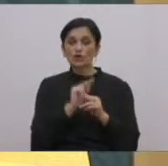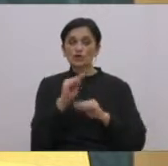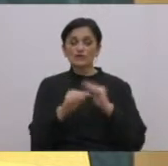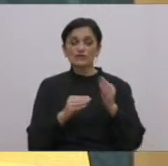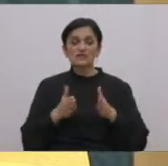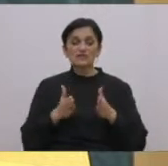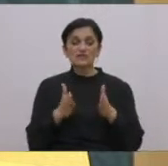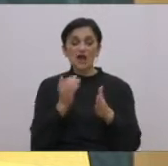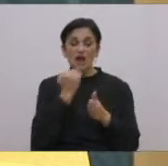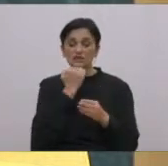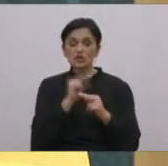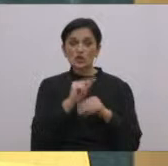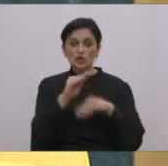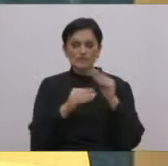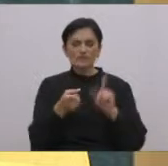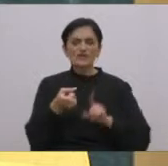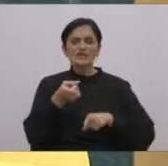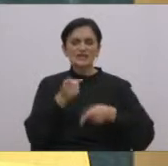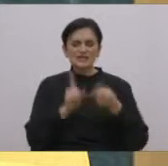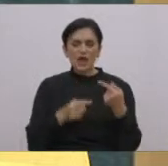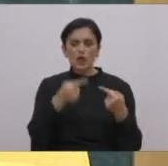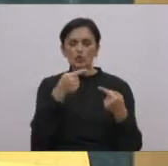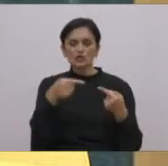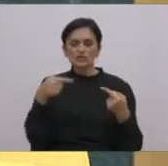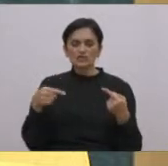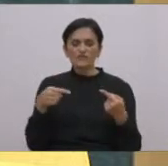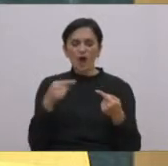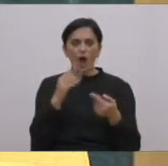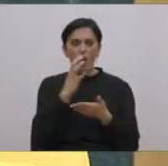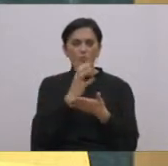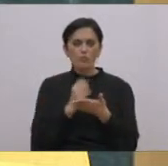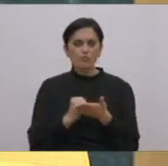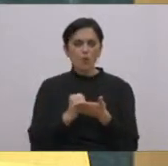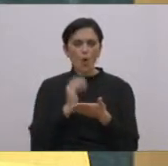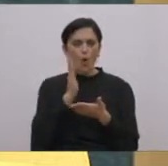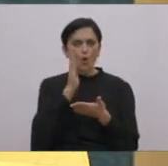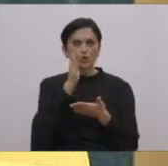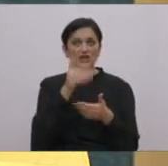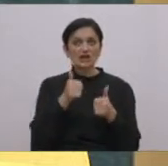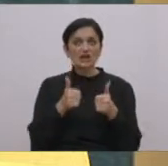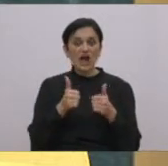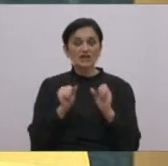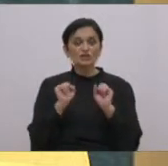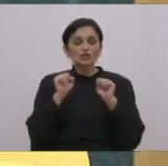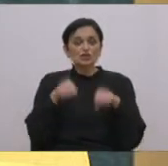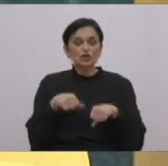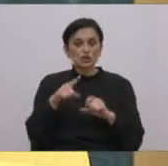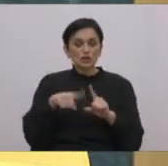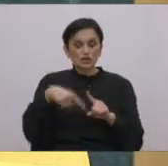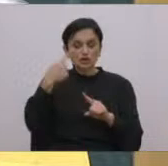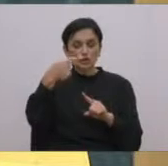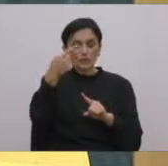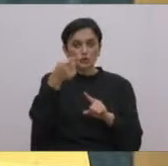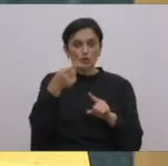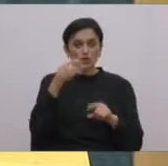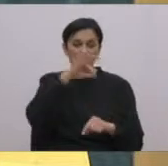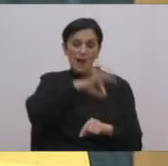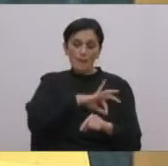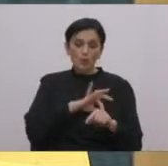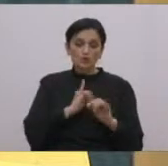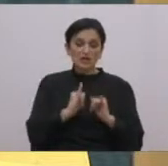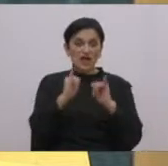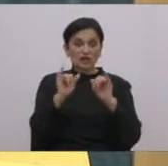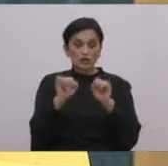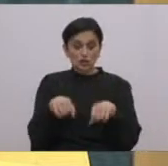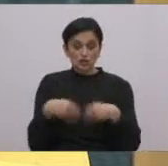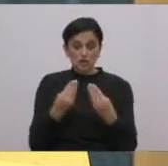ინფრასტრუქტურა რომელიც რეალურად კიდე სხვა პოტენციურად კარგი შესაძლებლობების შემდგომი განვითარების და გამოყენების შესაძლებლობა იძლევა